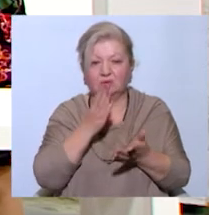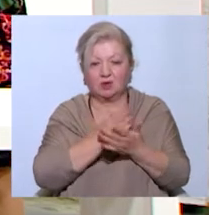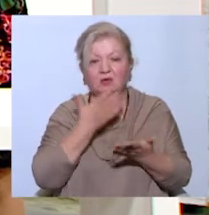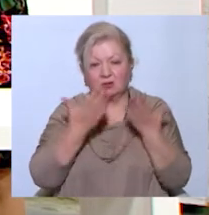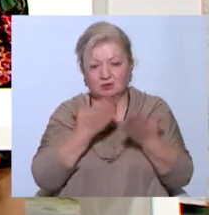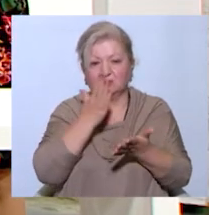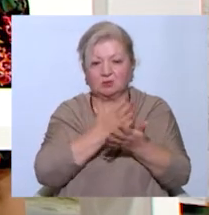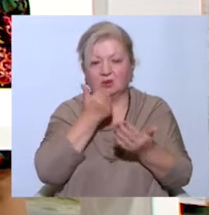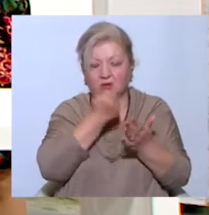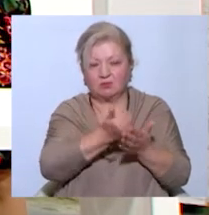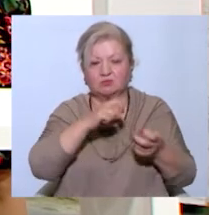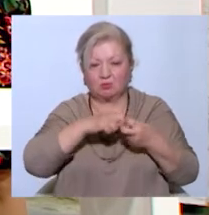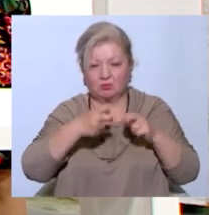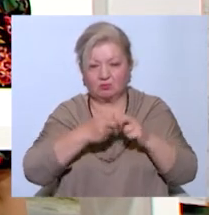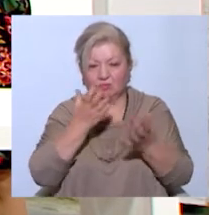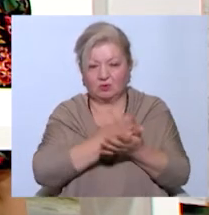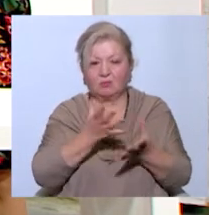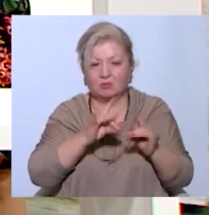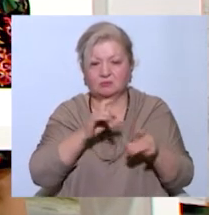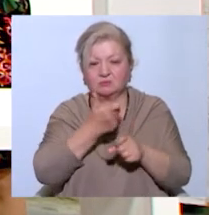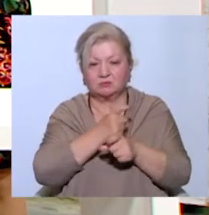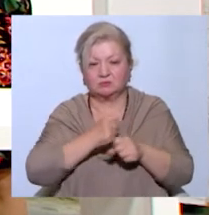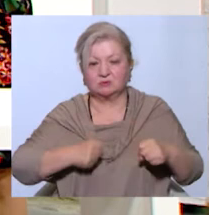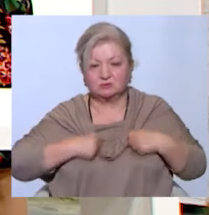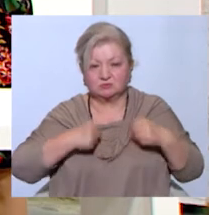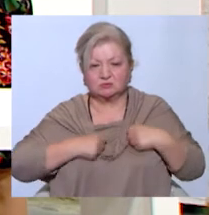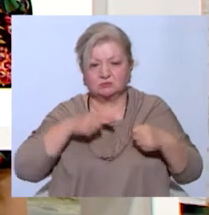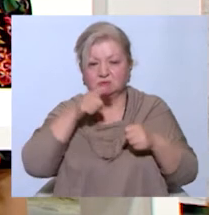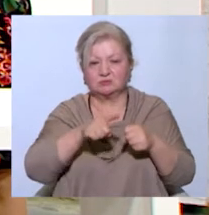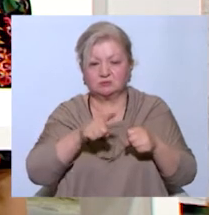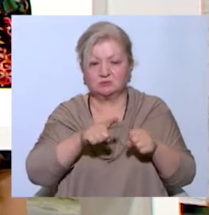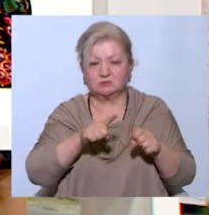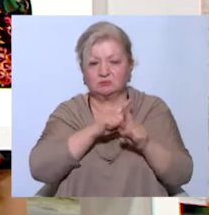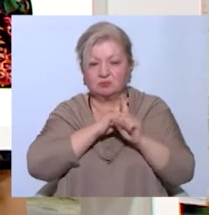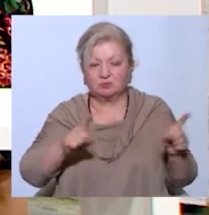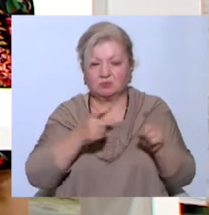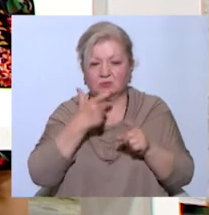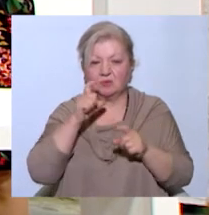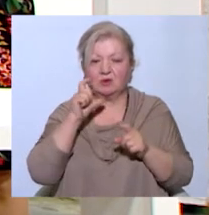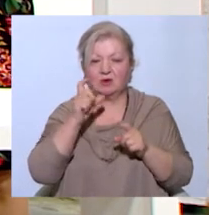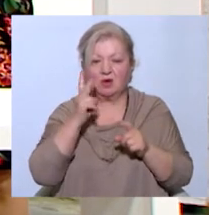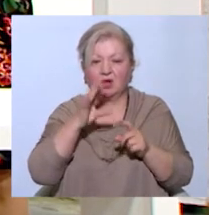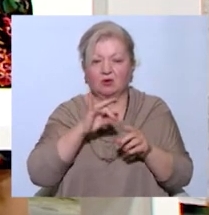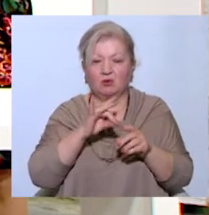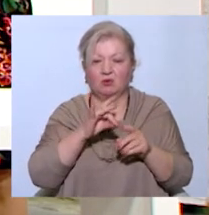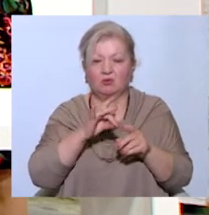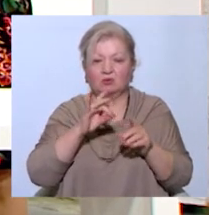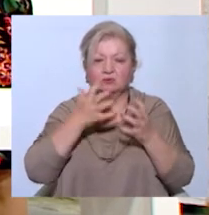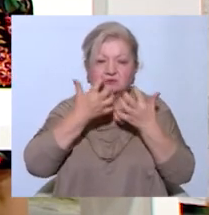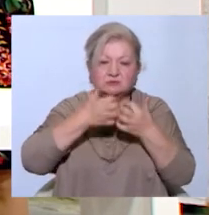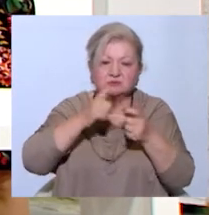პრობლემებიც აქვს, თუმცა ძალიან ვცდილობს, რომ ის უნიკალური ეკოსისტემები, რაც გააჩნია თვითონ ქვეყანას, შეინარჩუნოს